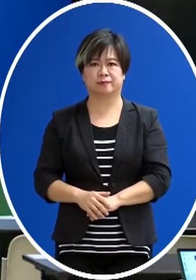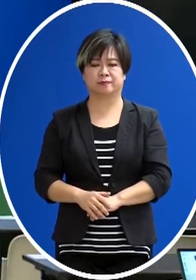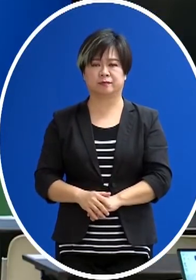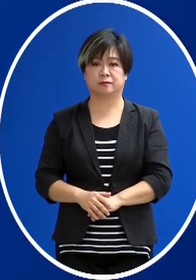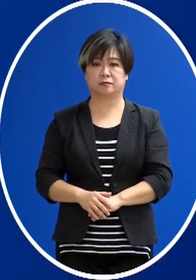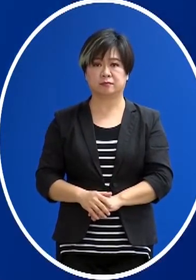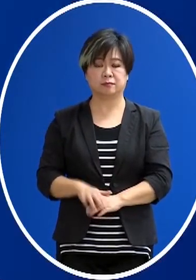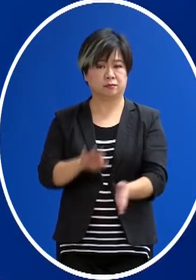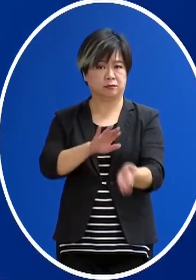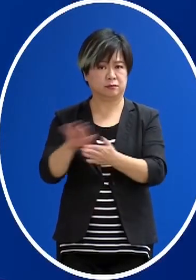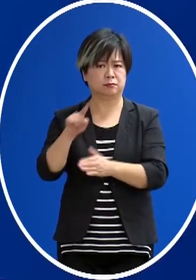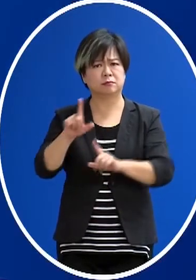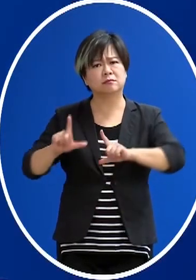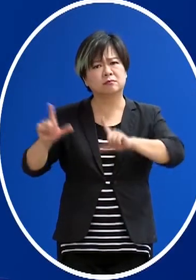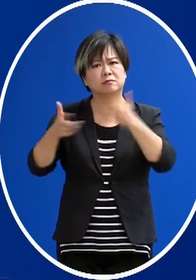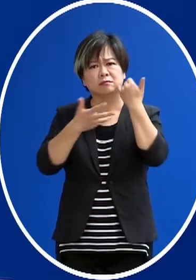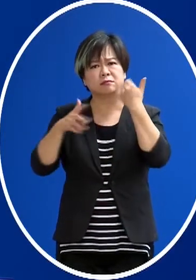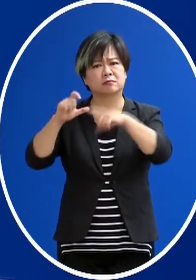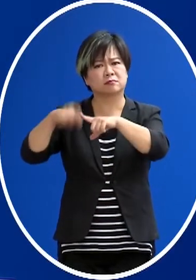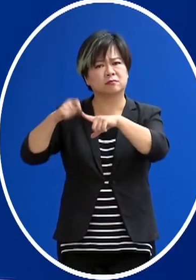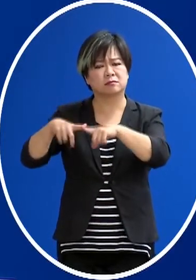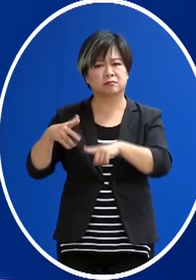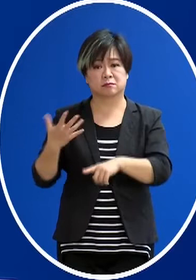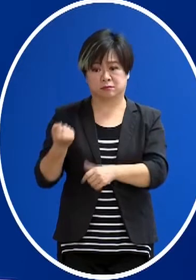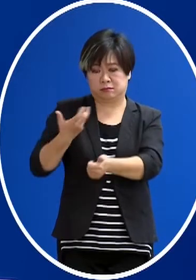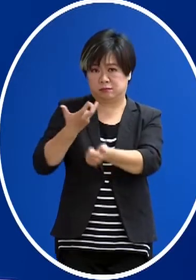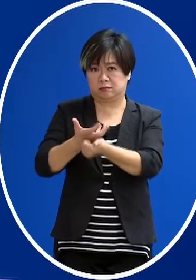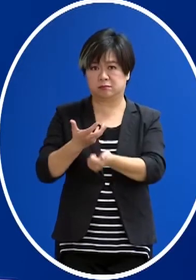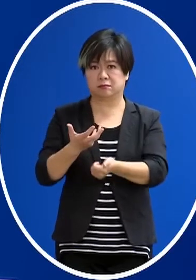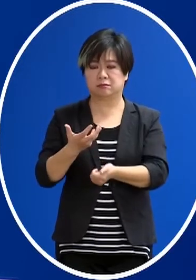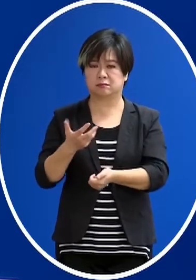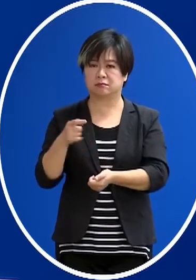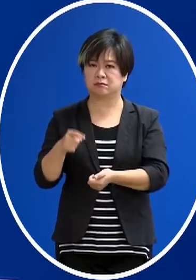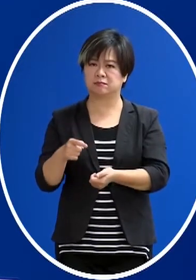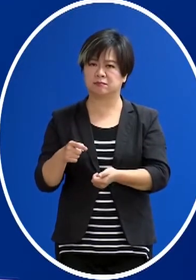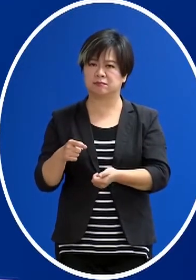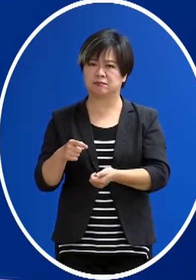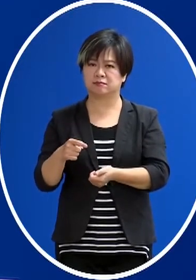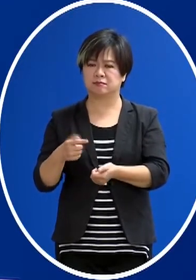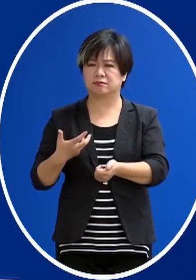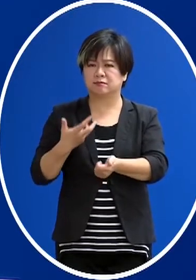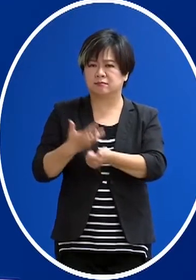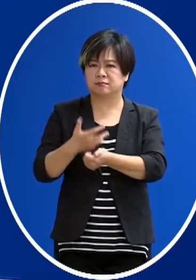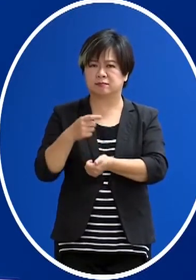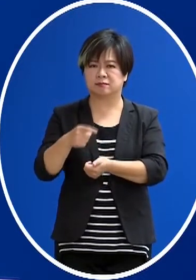关东洋他们的他有授权的合约，但他的授权的合约